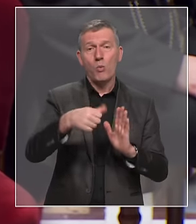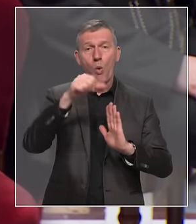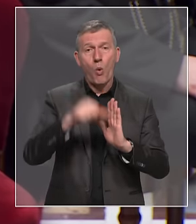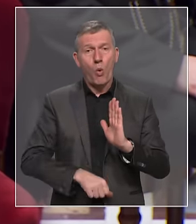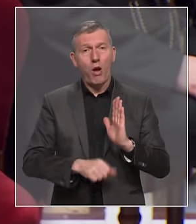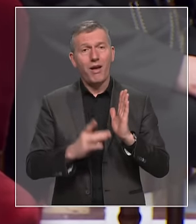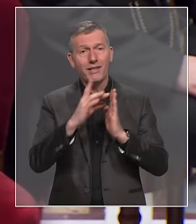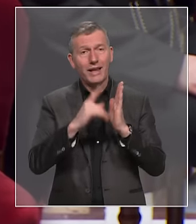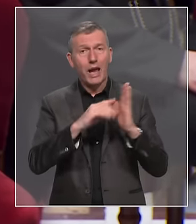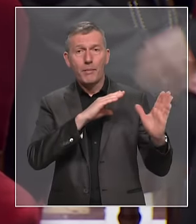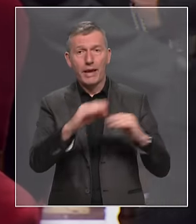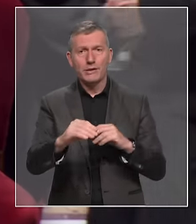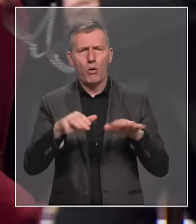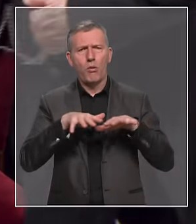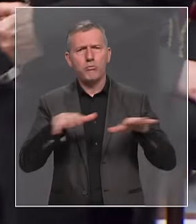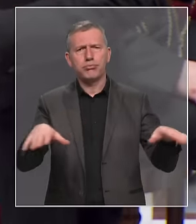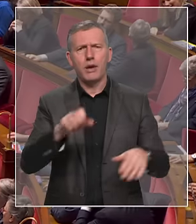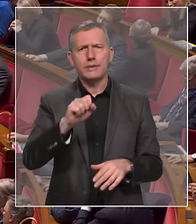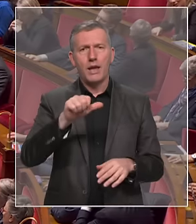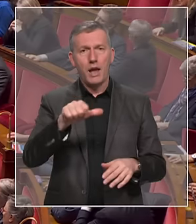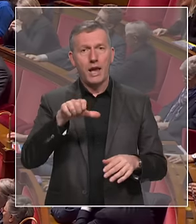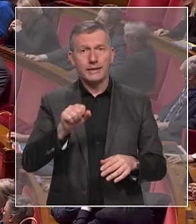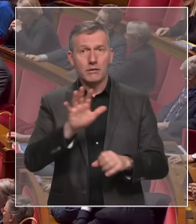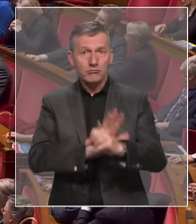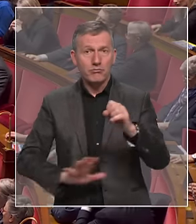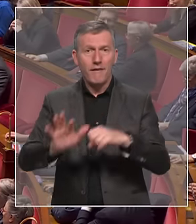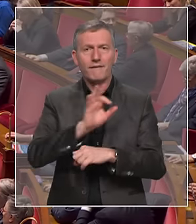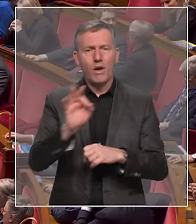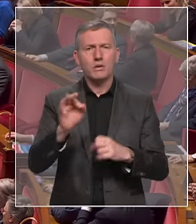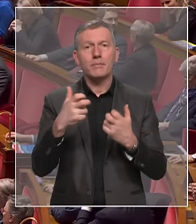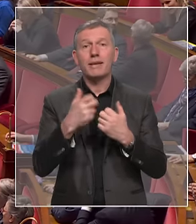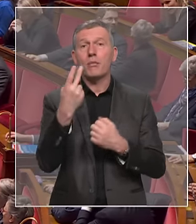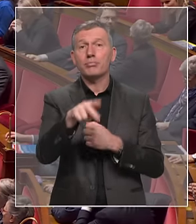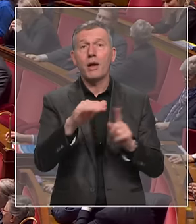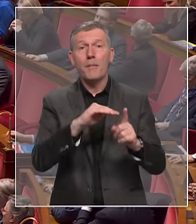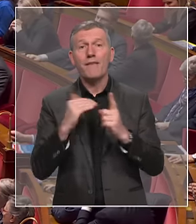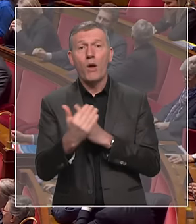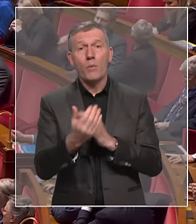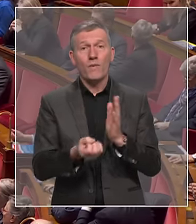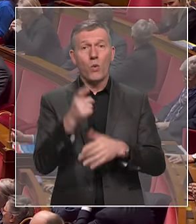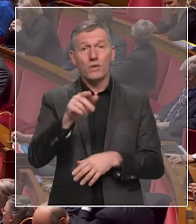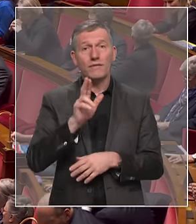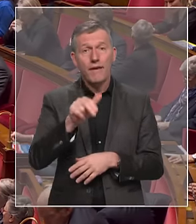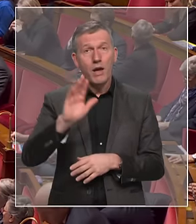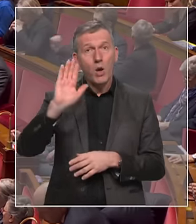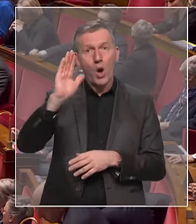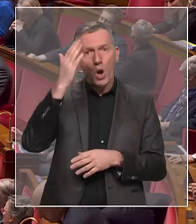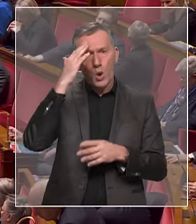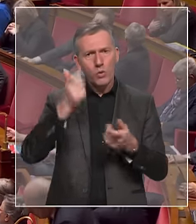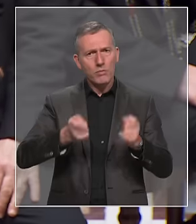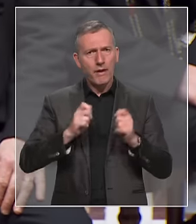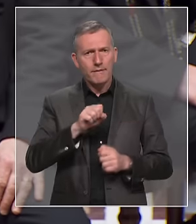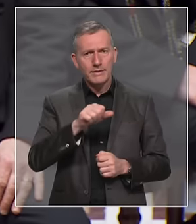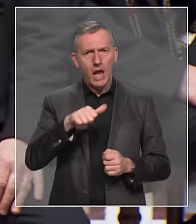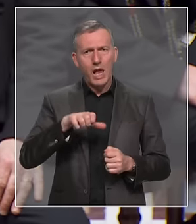sur la généralisation des SAS sur le territoire. La question qui se pose pour des plateformes comme celle que vous évoquez, c'est est-ce qu'on pourra être reconnu comme SAS sans avoir